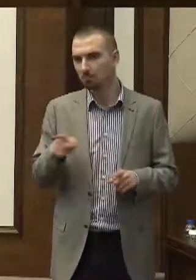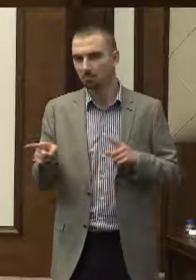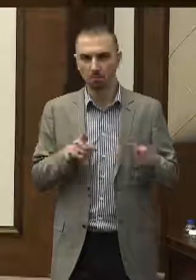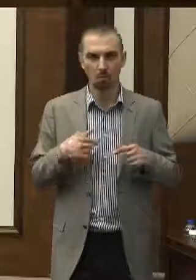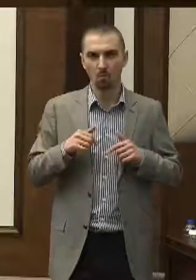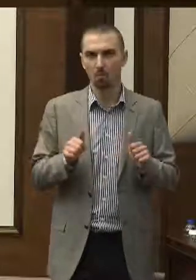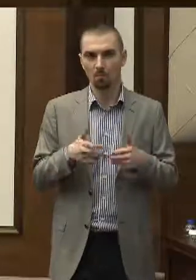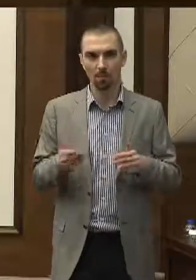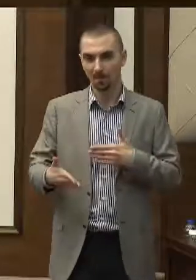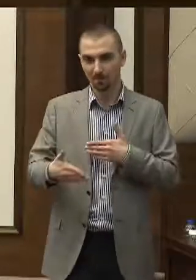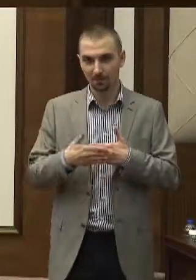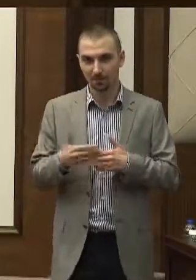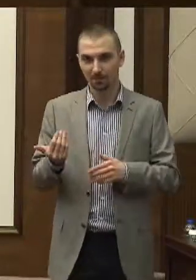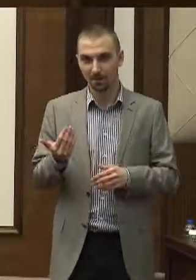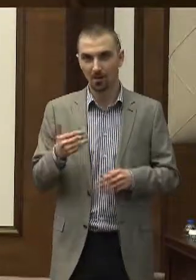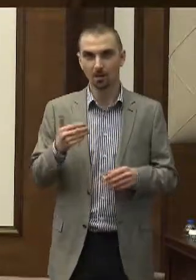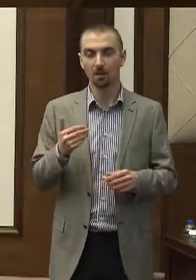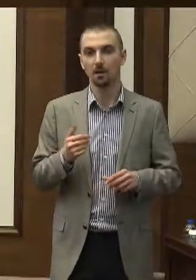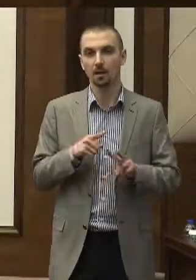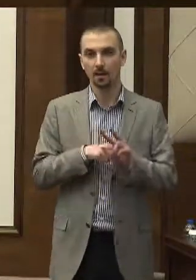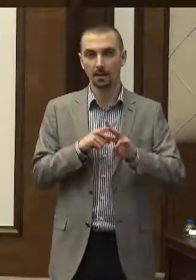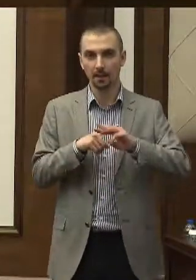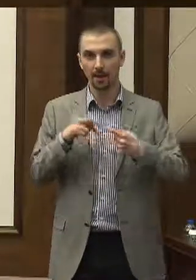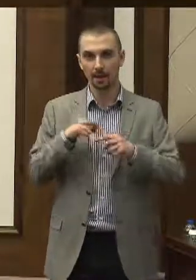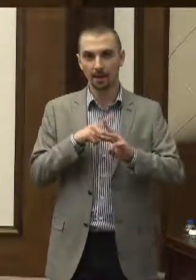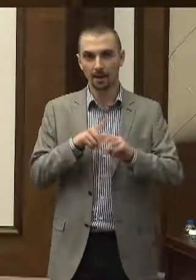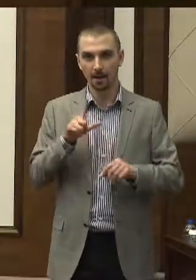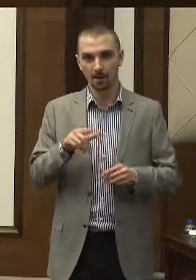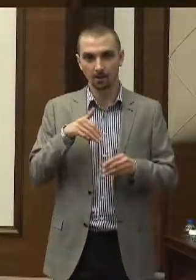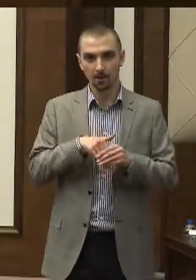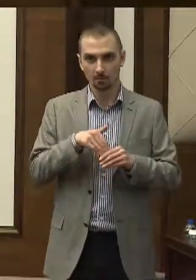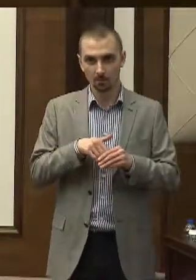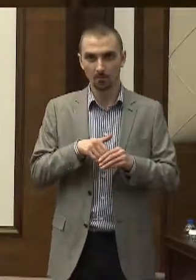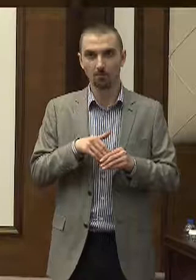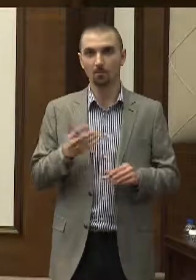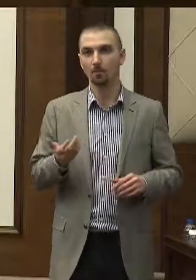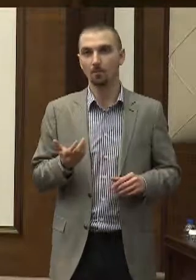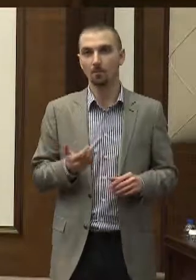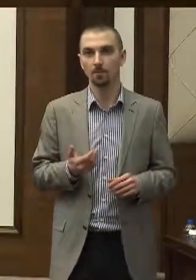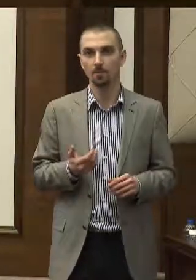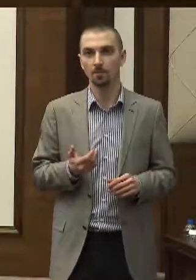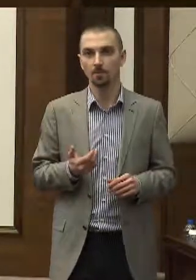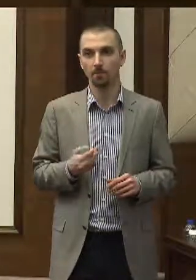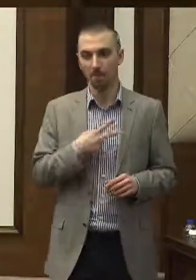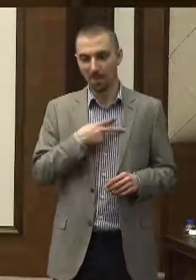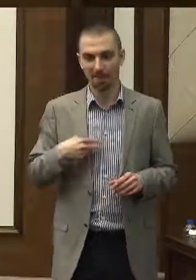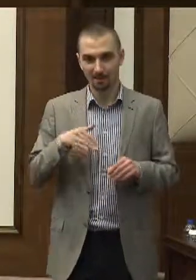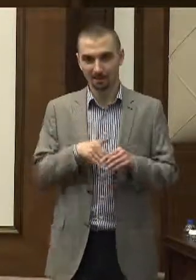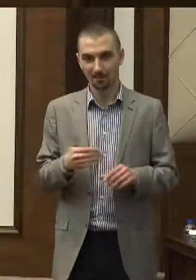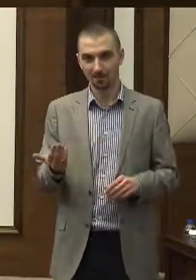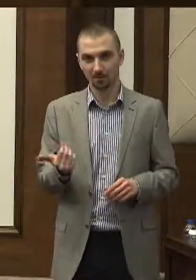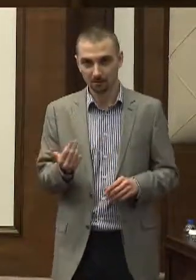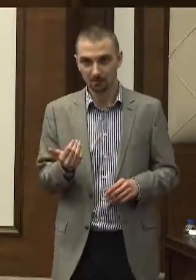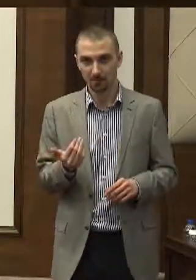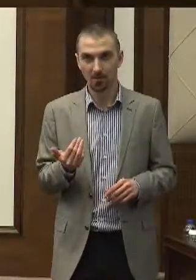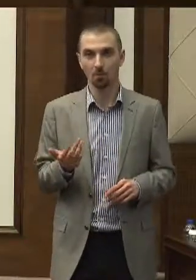Yaklaşan yerel, genel yerel seçimlerden, yaklaşan halkın anlayacağı dilden söyleyeyim. Yaklaşan belediye seçimlerinden